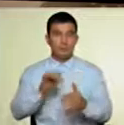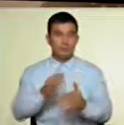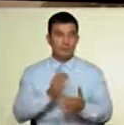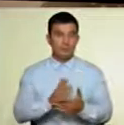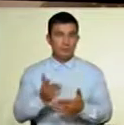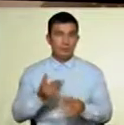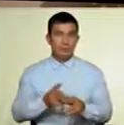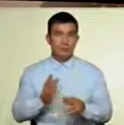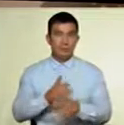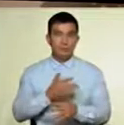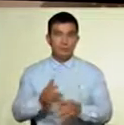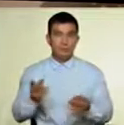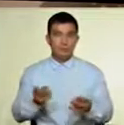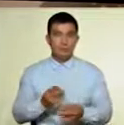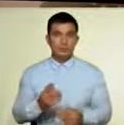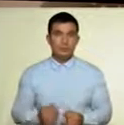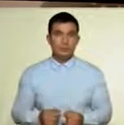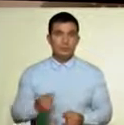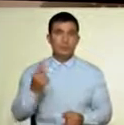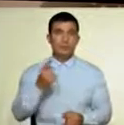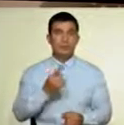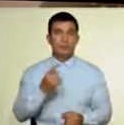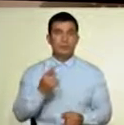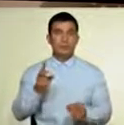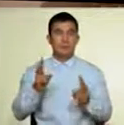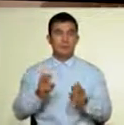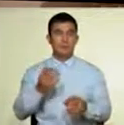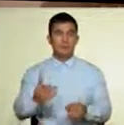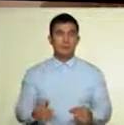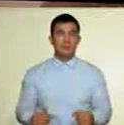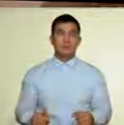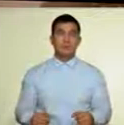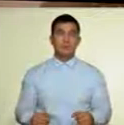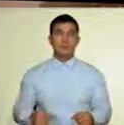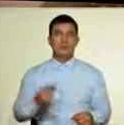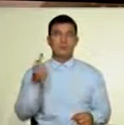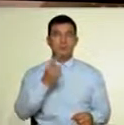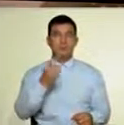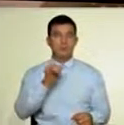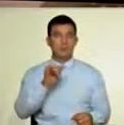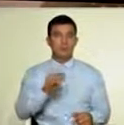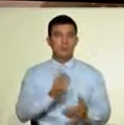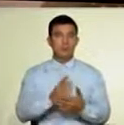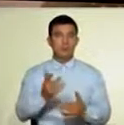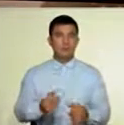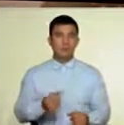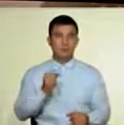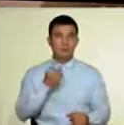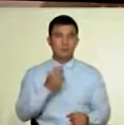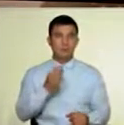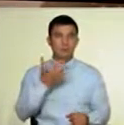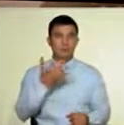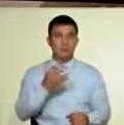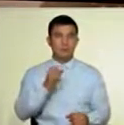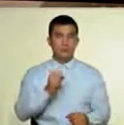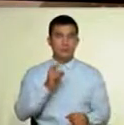ajratib olamiz. Demek birinchi misolimizdagi birinchi ifodada 5ab kvadrat